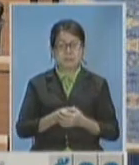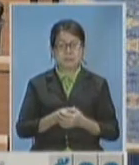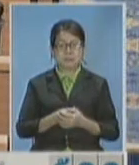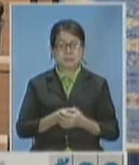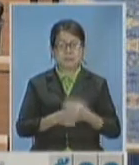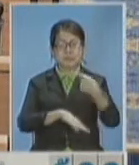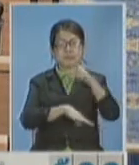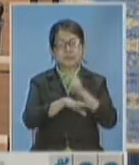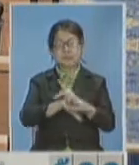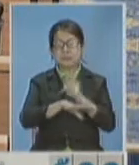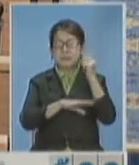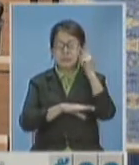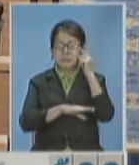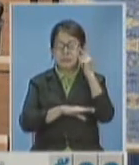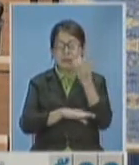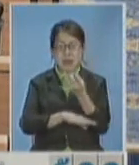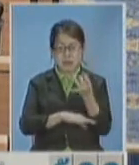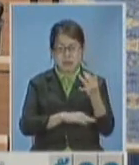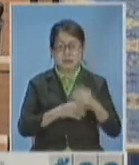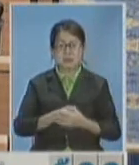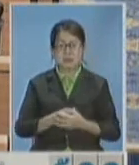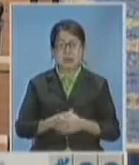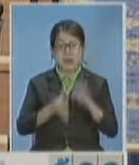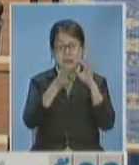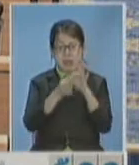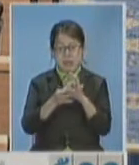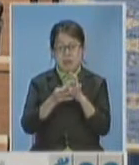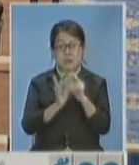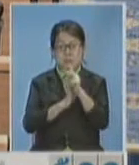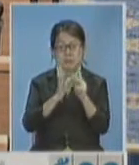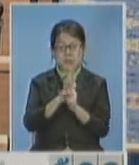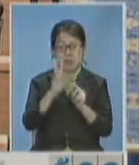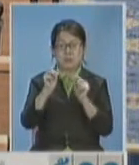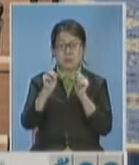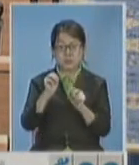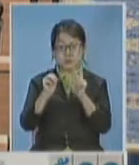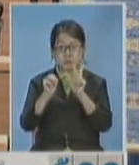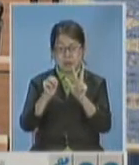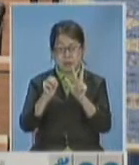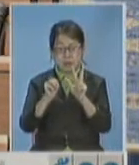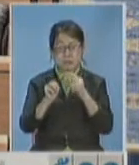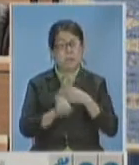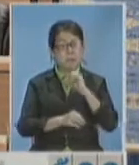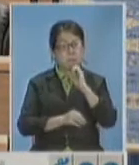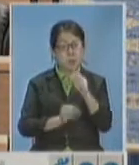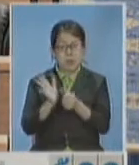านจริงๆแล้วในมาตรานี้เนี่ยผมก็กราบเรียนท่านประธานว่าไม่มีการ